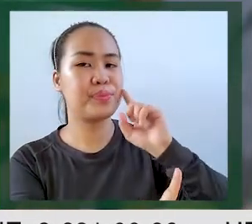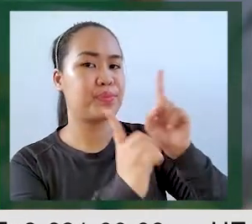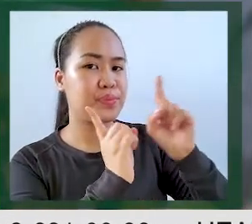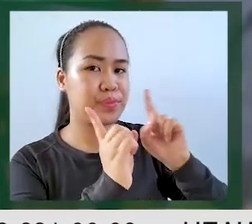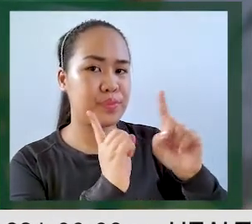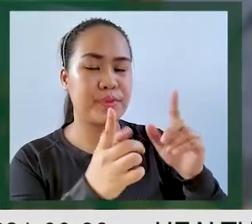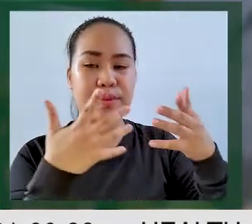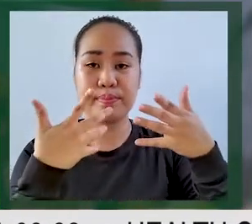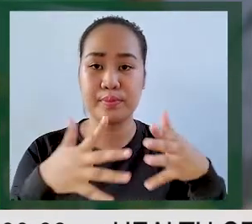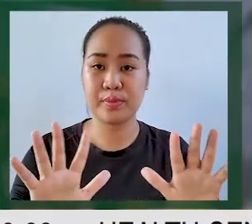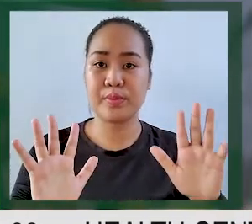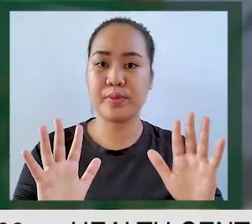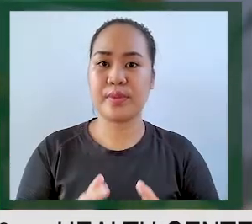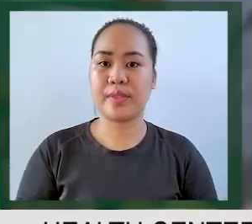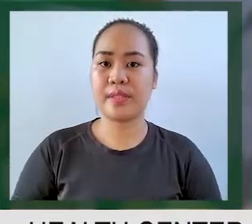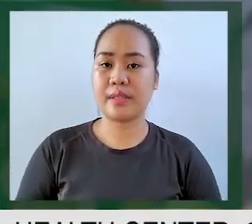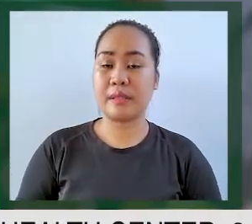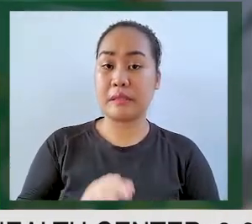Kasi po,